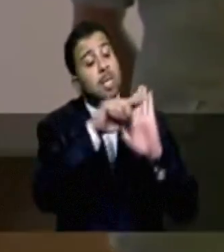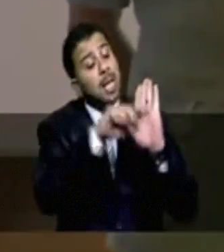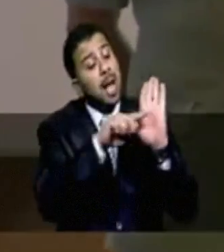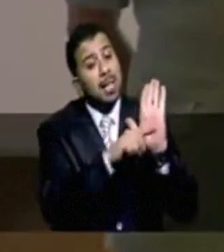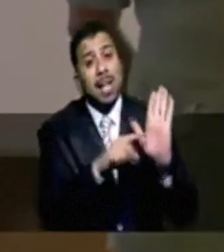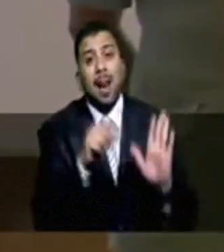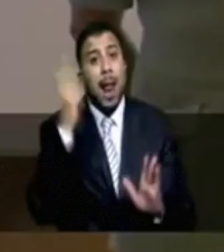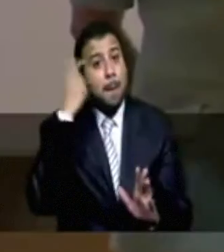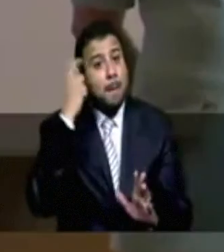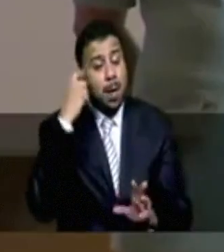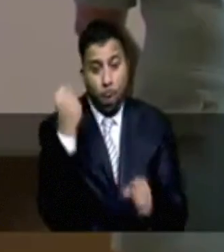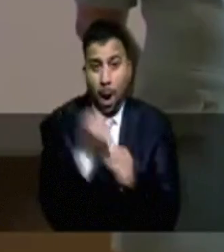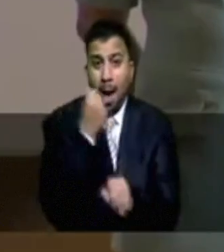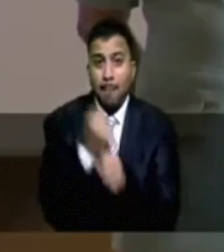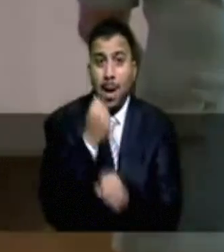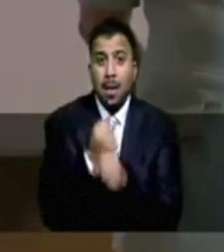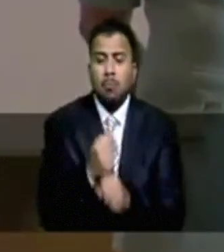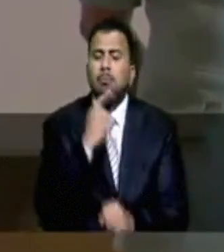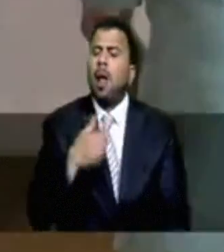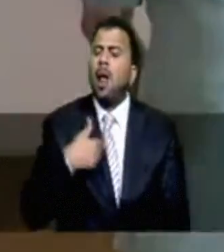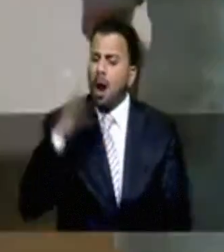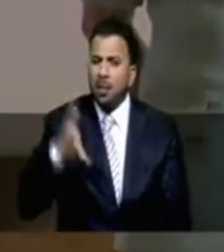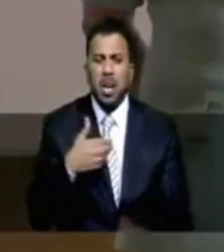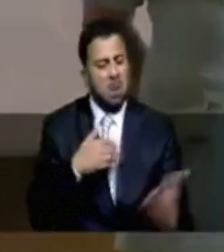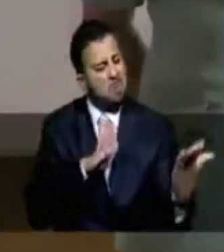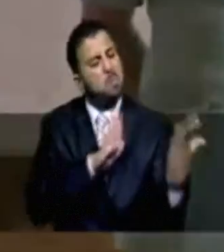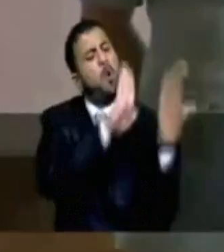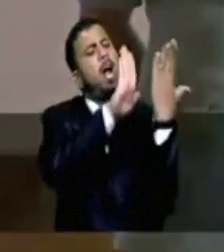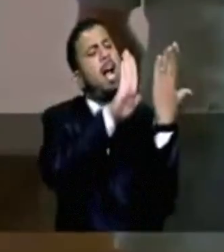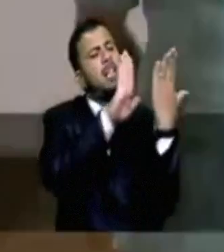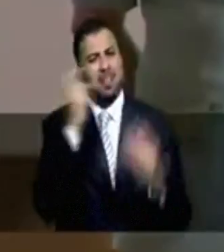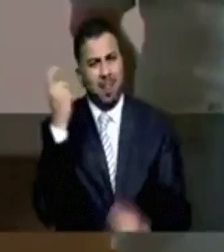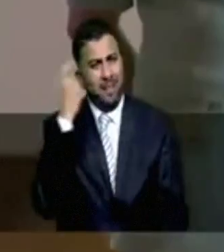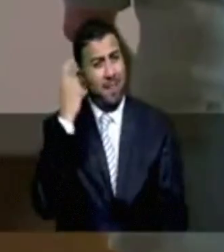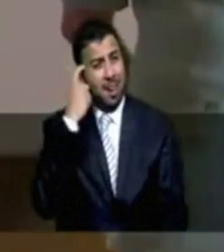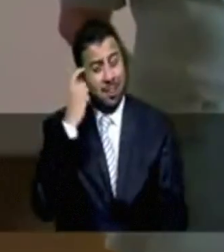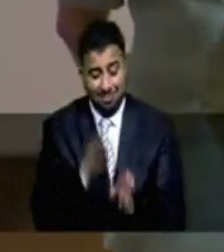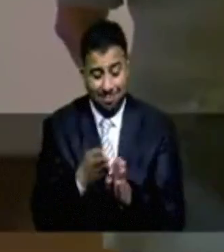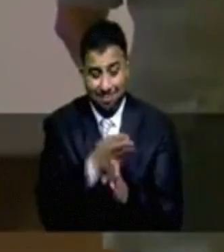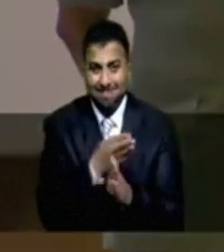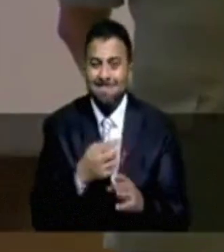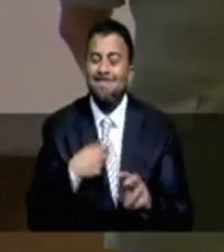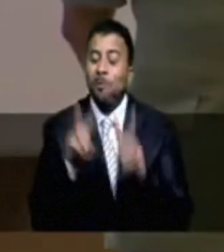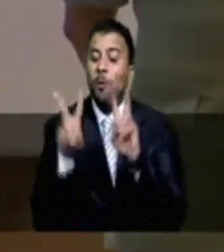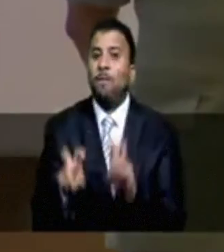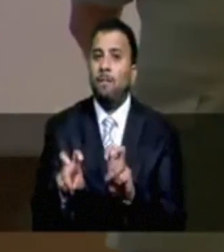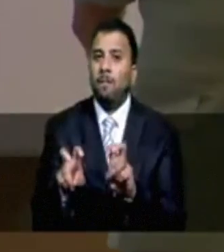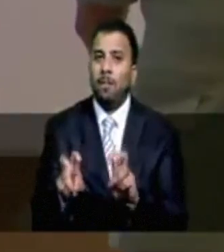وعملية قادرة على مواجهة هذا الفكر والقضاء عليه.